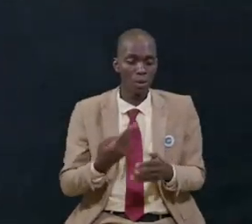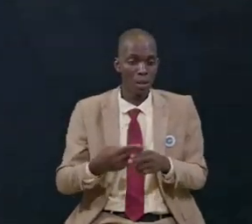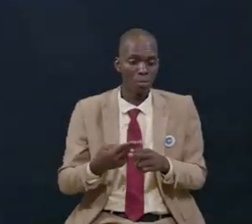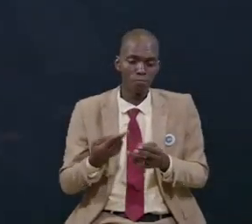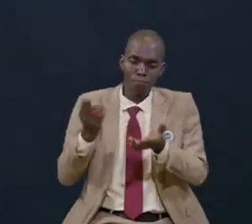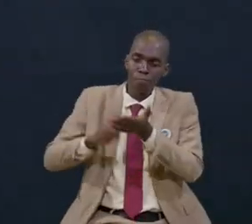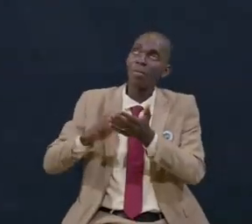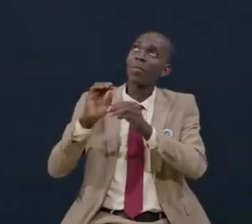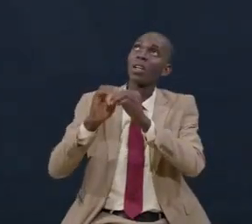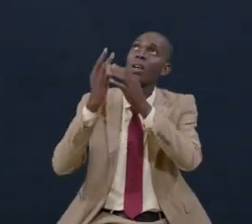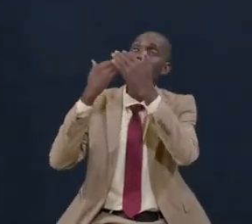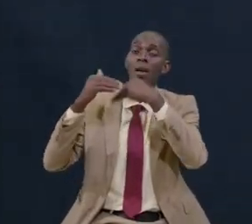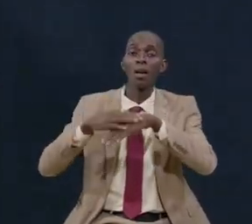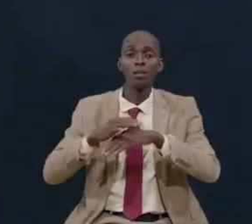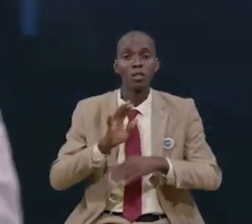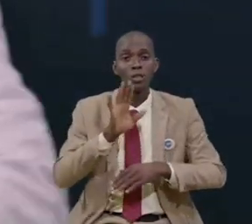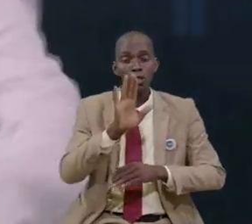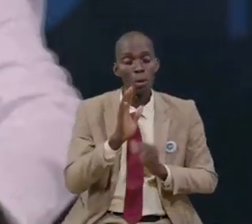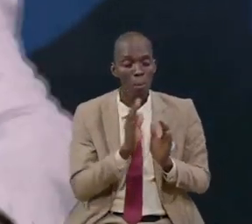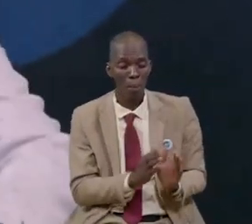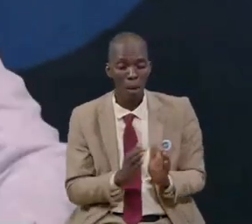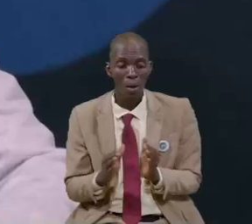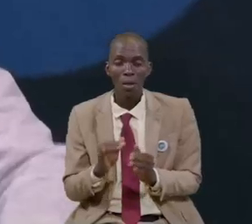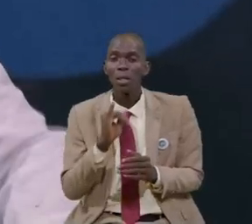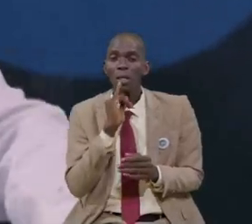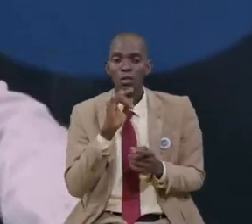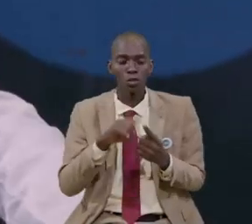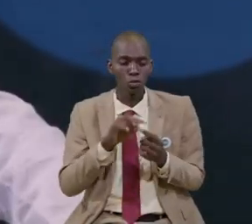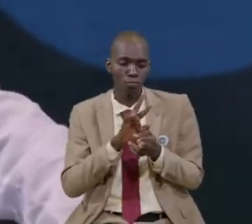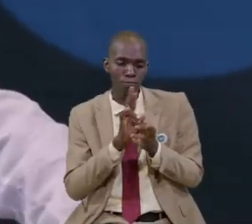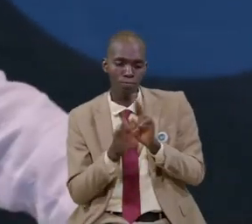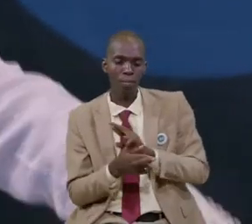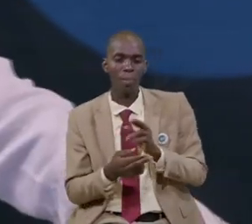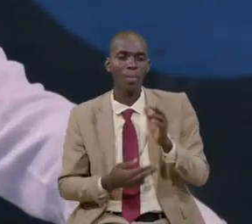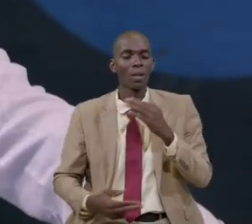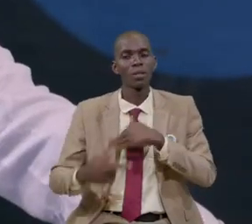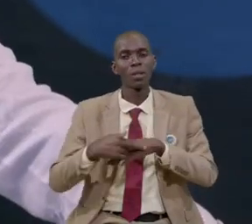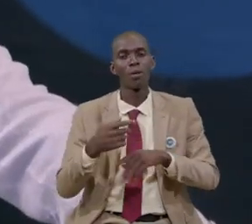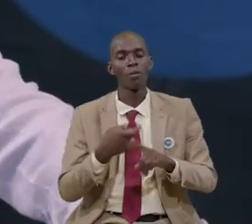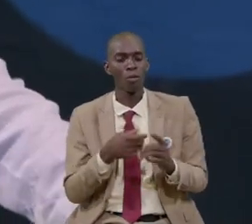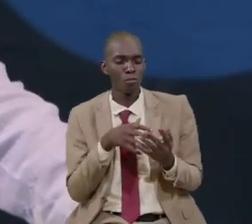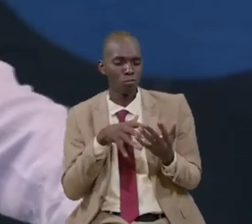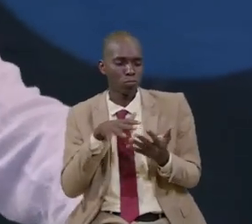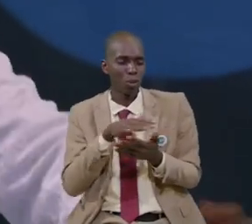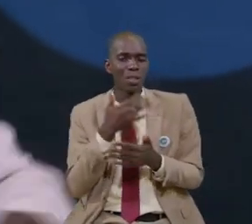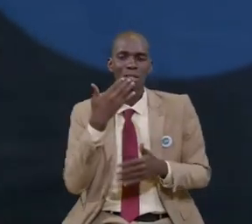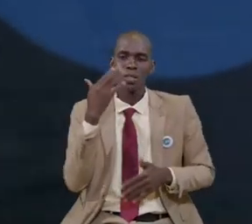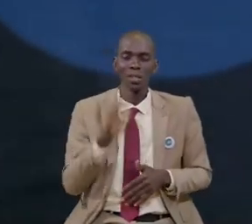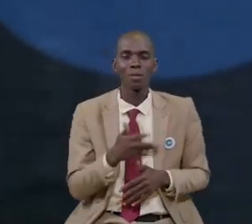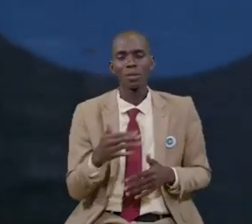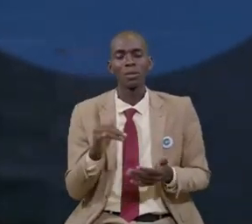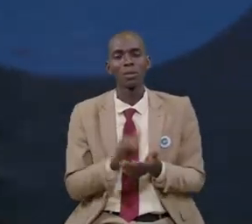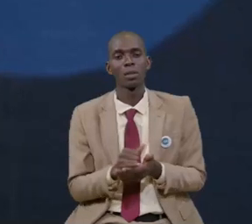ciel, la préparation, c'est de se repentir et c'est de se détourner de ces choses mauvaises qu'on